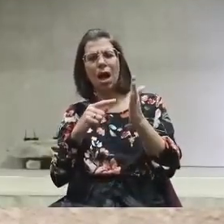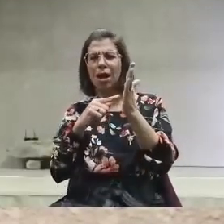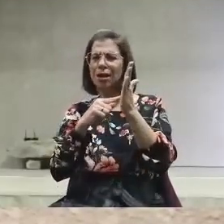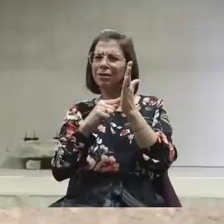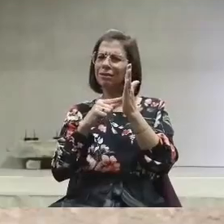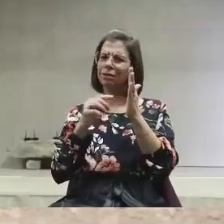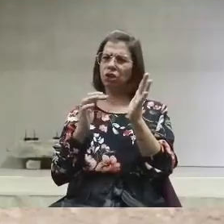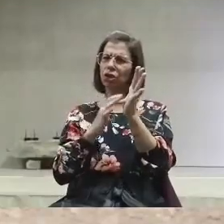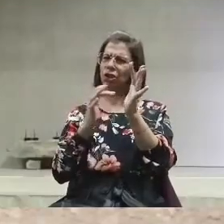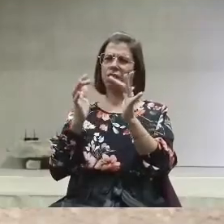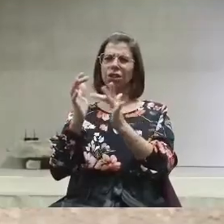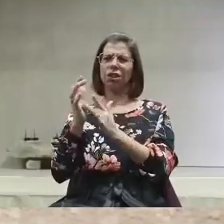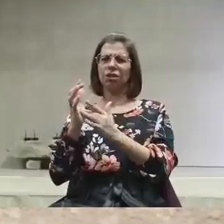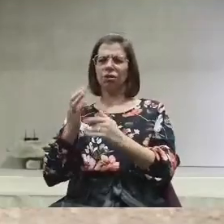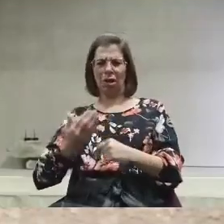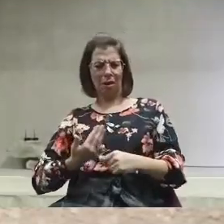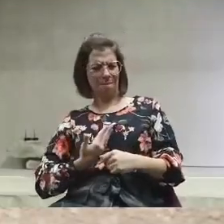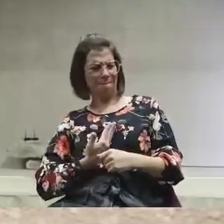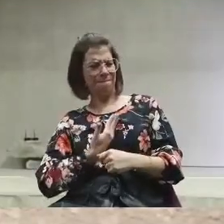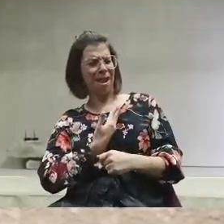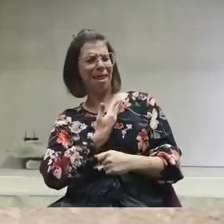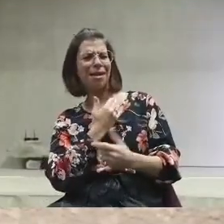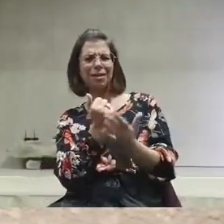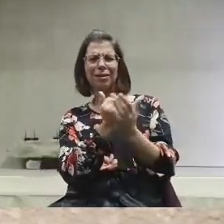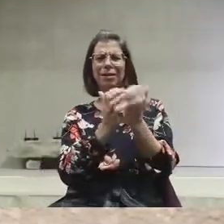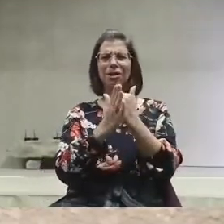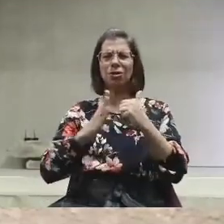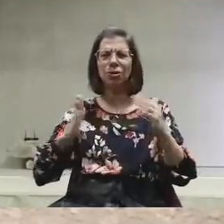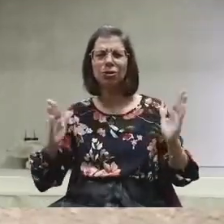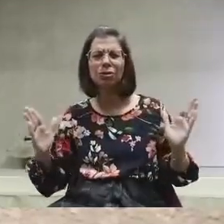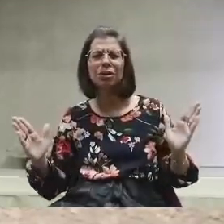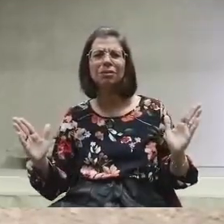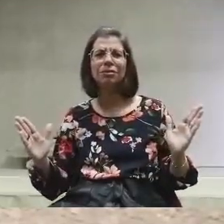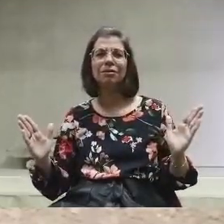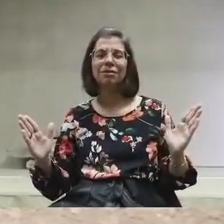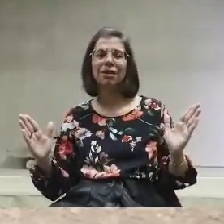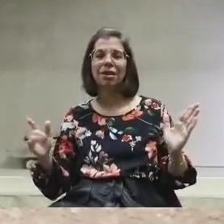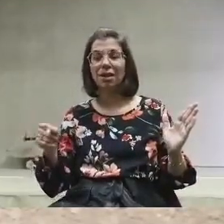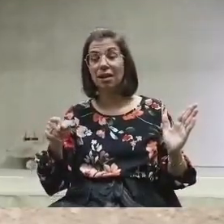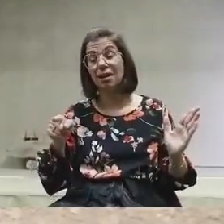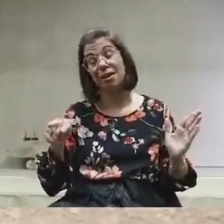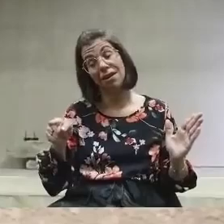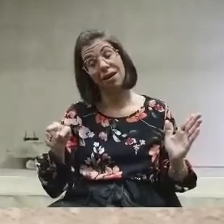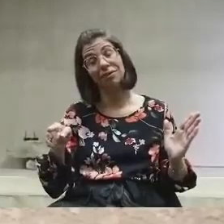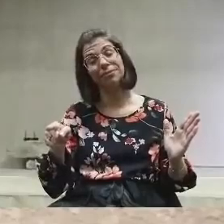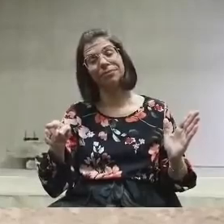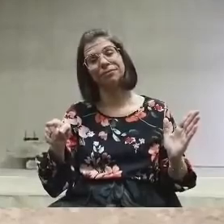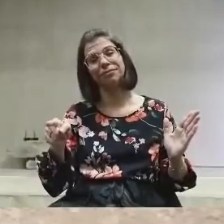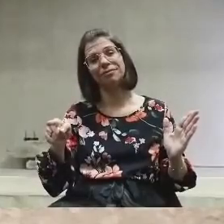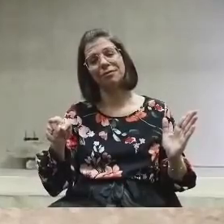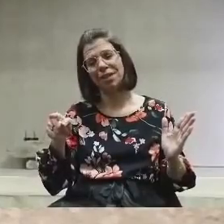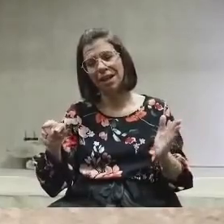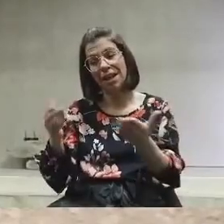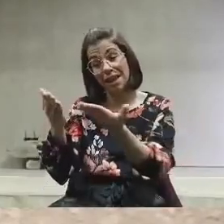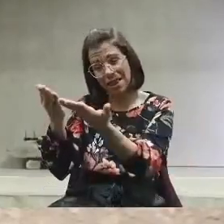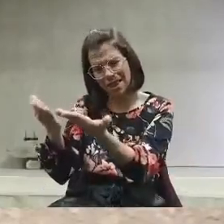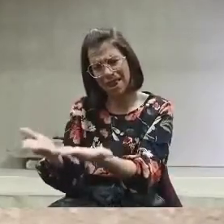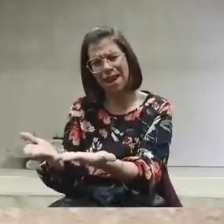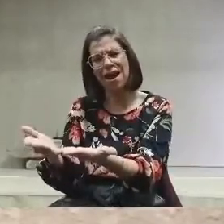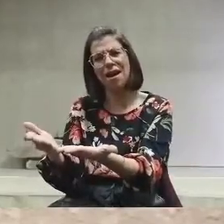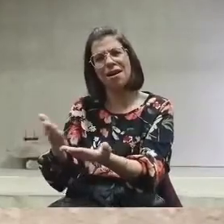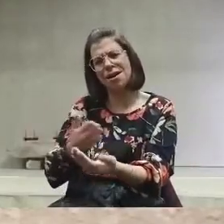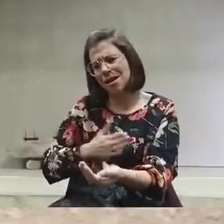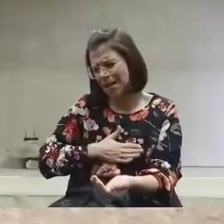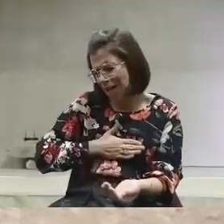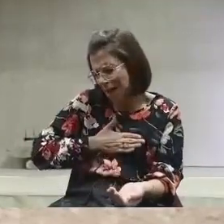train de nous justifier. À la croix du calvaire, il était en train de nous aimer, alors qu'on était en train de lui cracher dessus. Lui, il était en